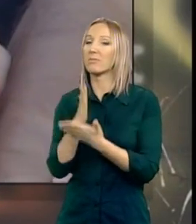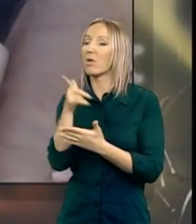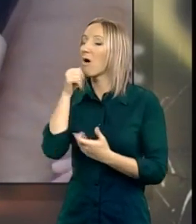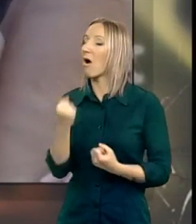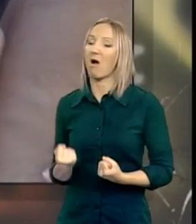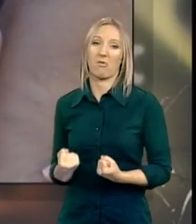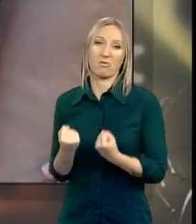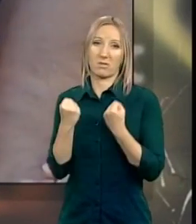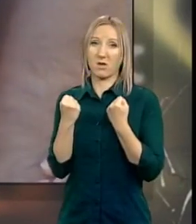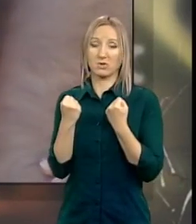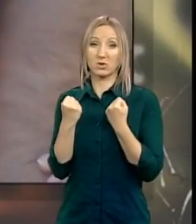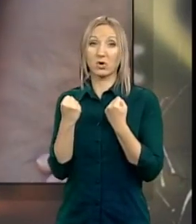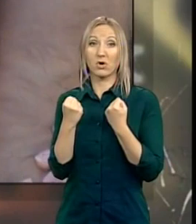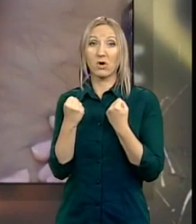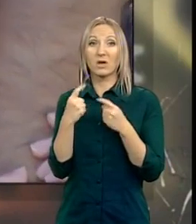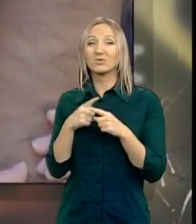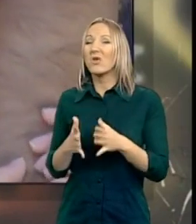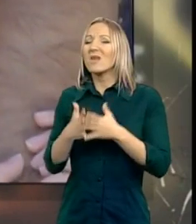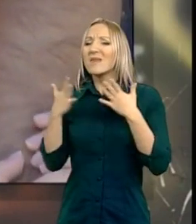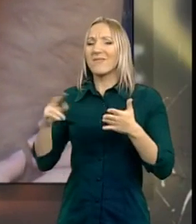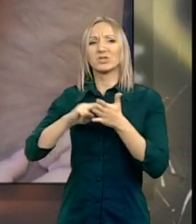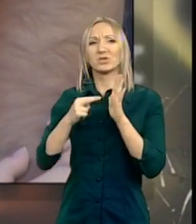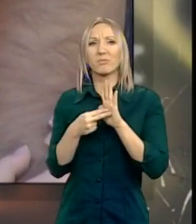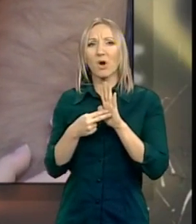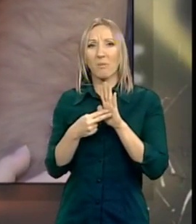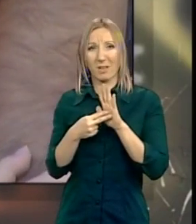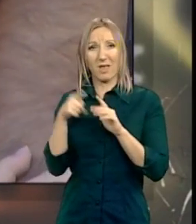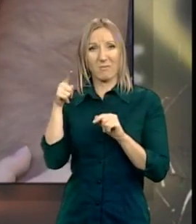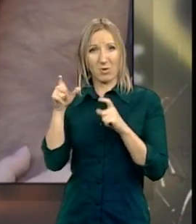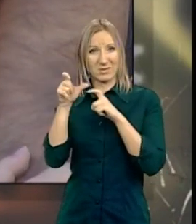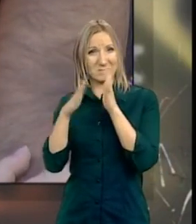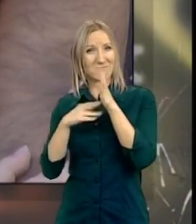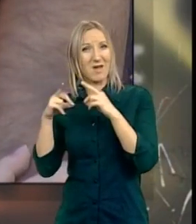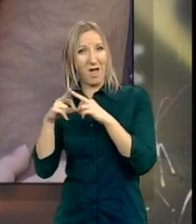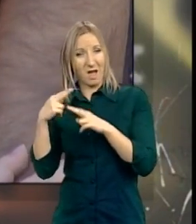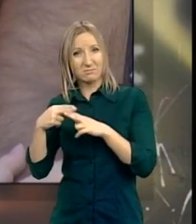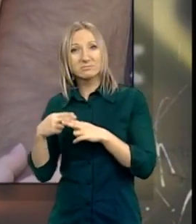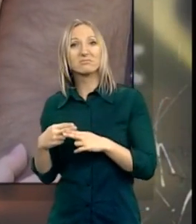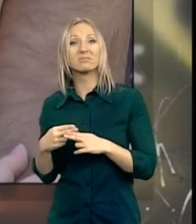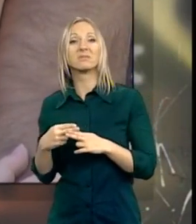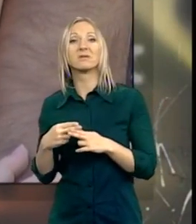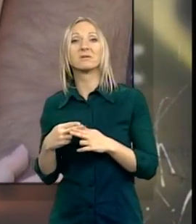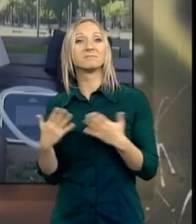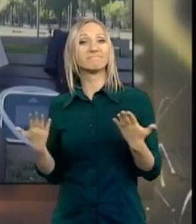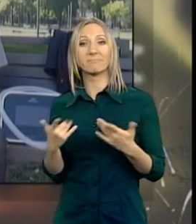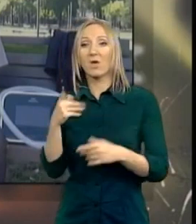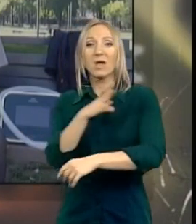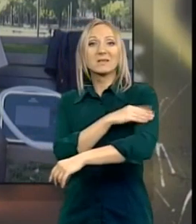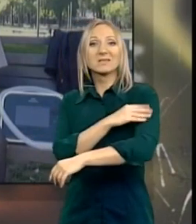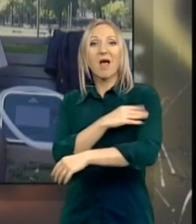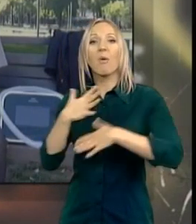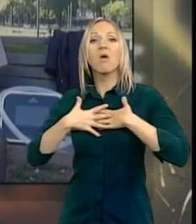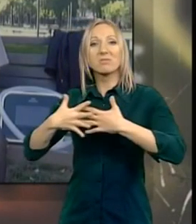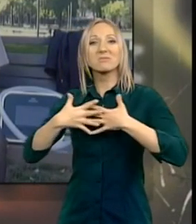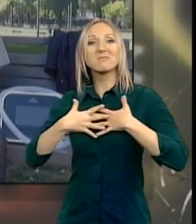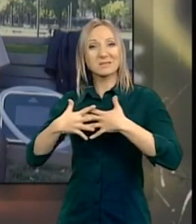jako teško, jer najveći problem kod spinalne mišićne atrofije je slabost disne